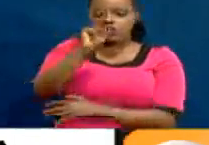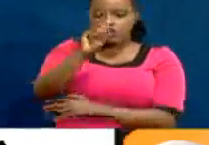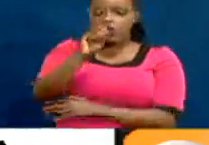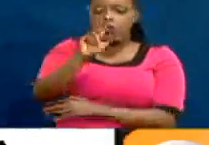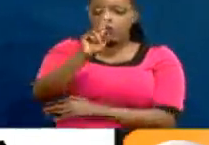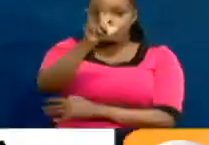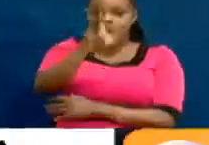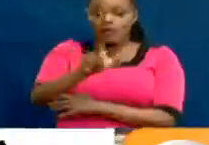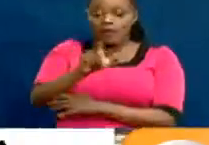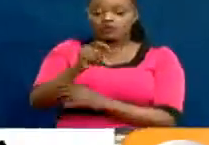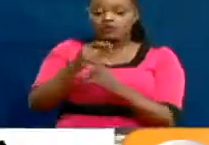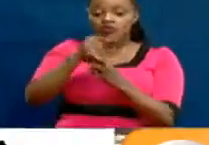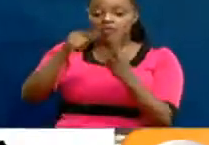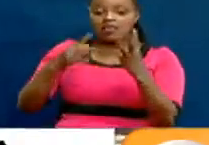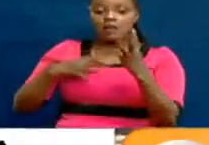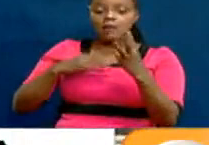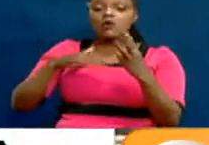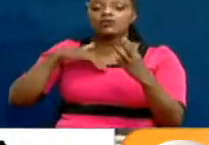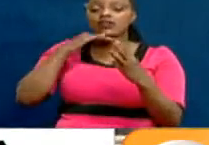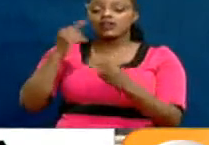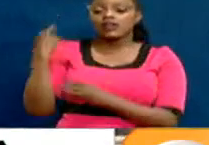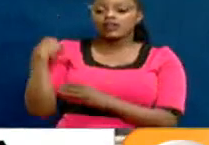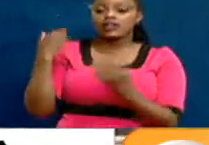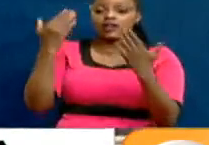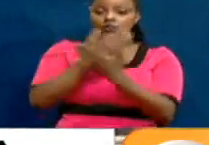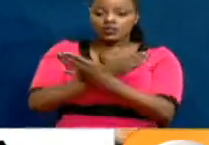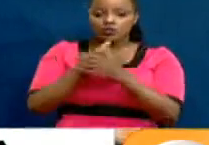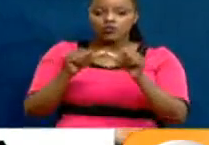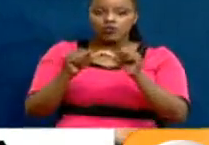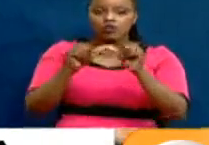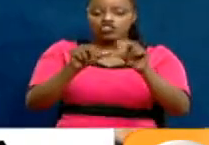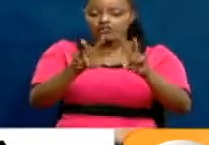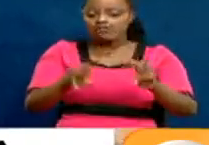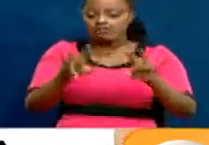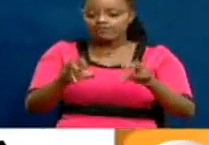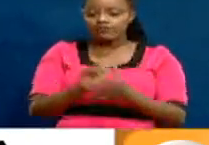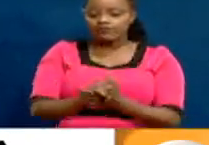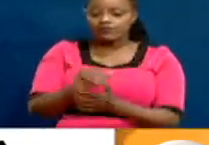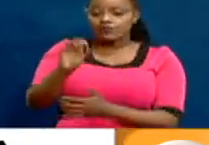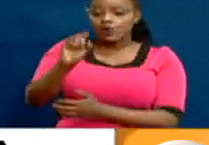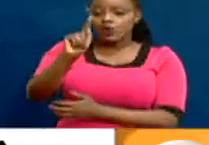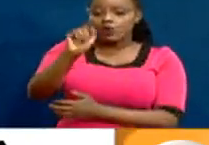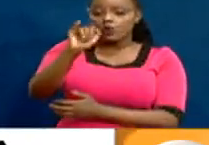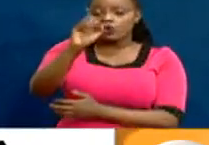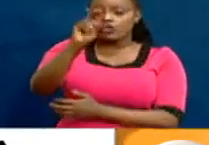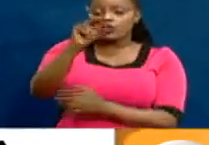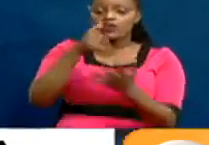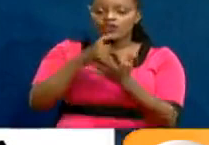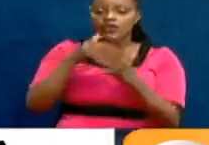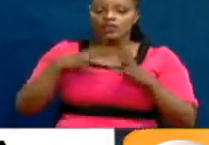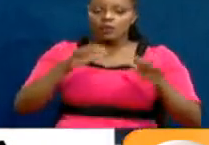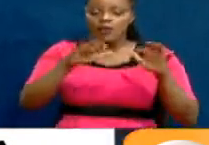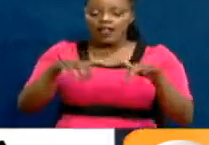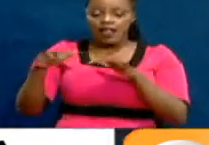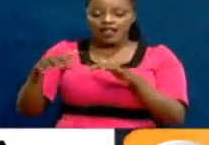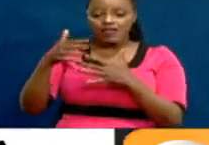watatu walioangamia katika ajali Timboni hapo jana, ikiendelea. Alfayo alikuwa miongoni mwa wachimba migodi